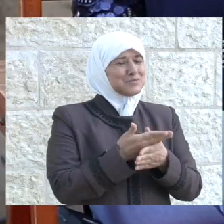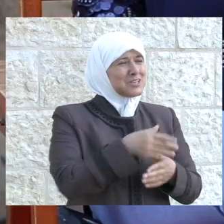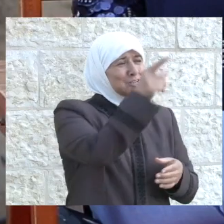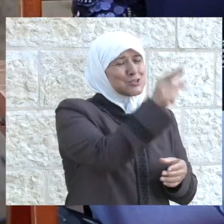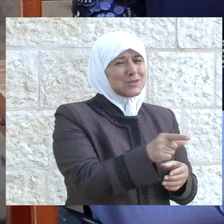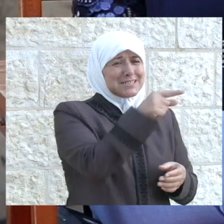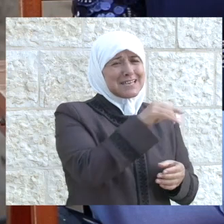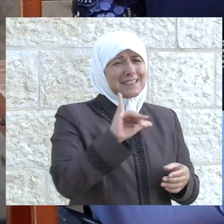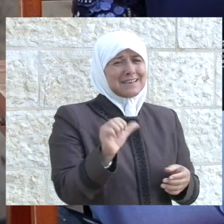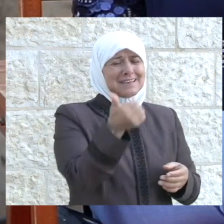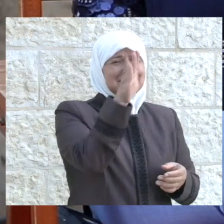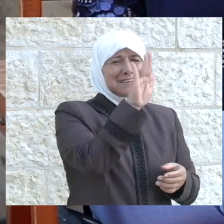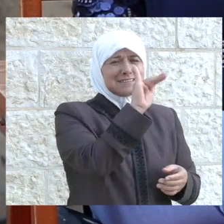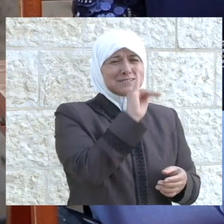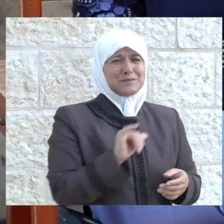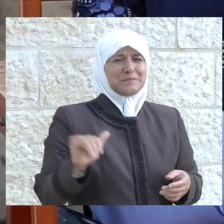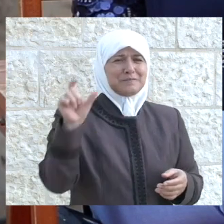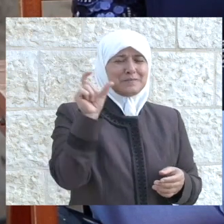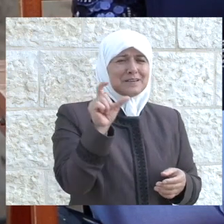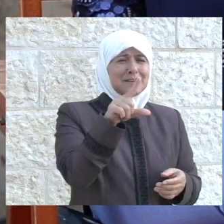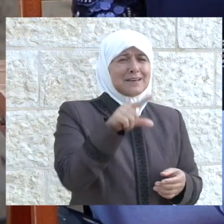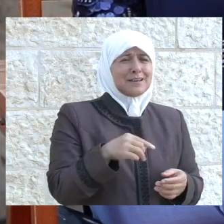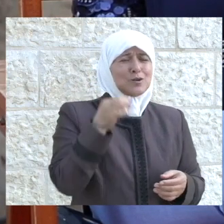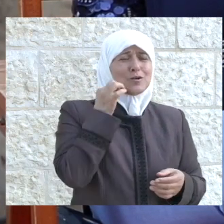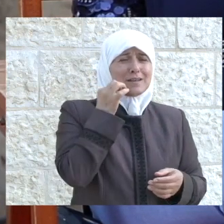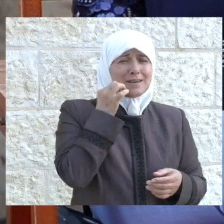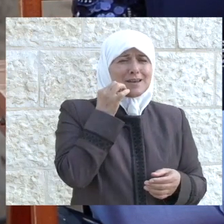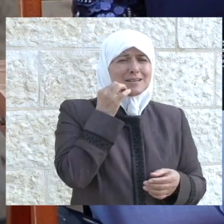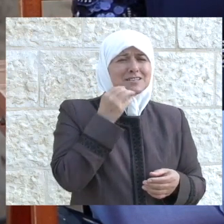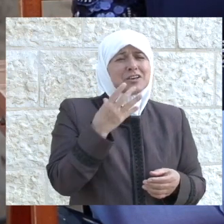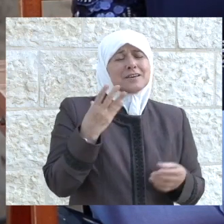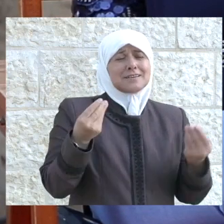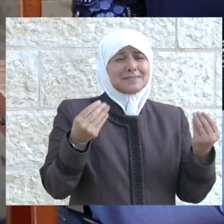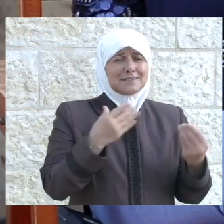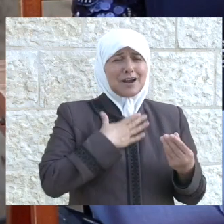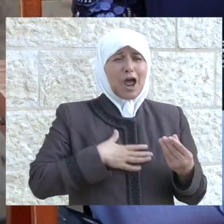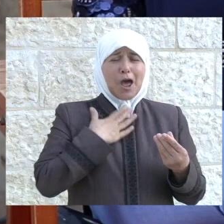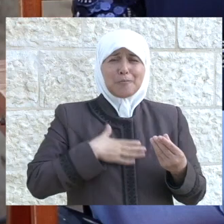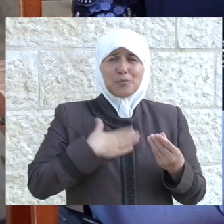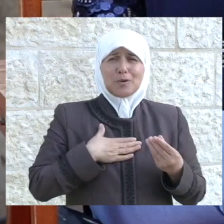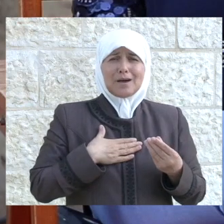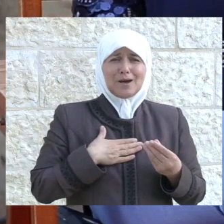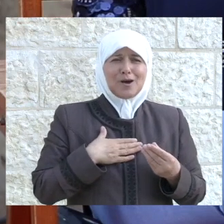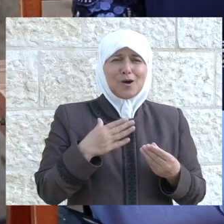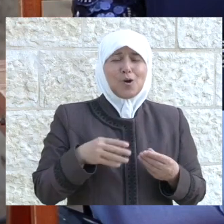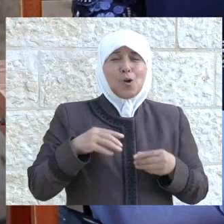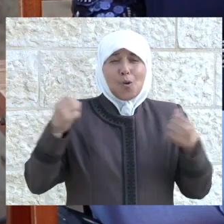كانت شخصية ياسمين مؤثرة كثير للناس، ومن بينهم أنا، لأن أنا حضرت أداء ياسمين وشخصيتها وتأثرت